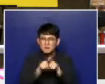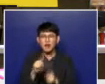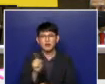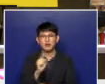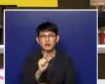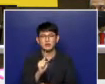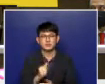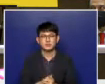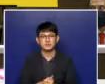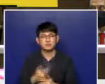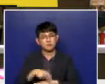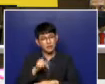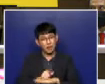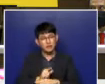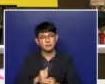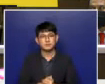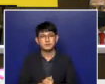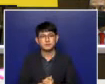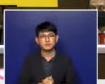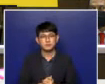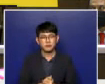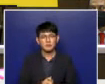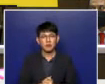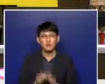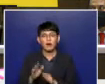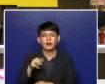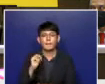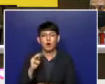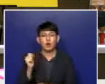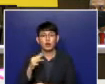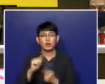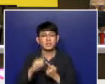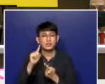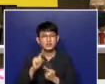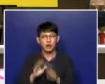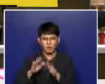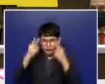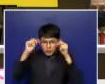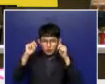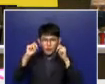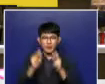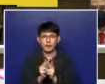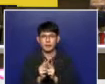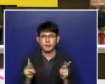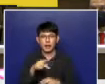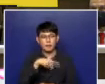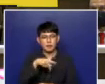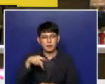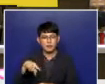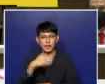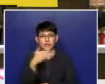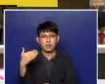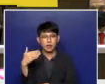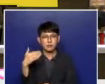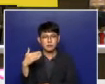สมัครยึดส่วนต่อขยายจากหมอชิดไปลำลูกกาไปให้กับรฟมคือองค์การรถไฟ